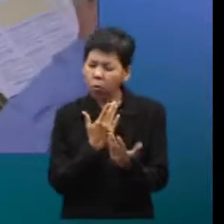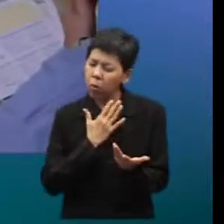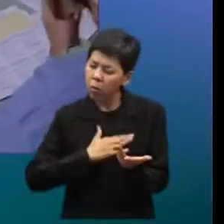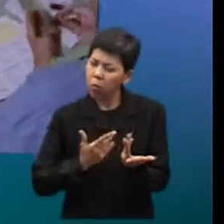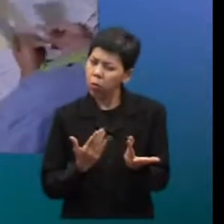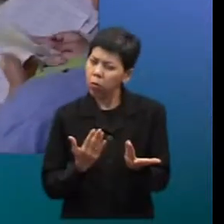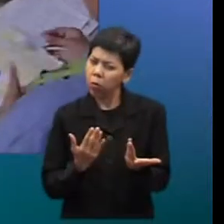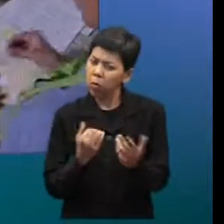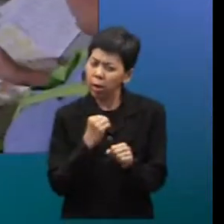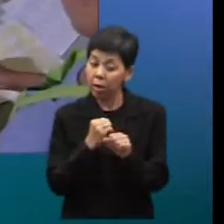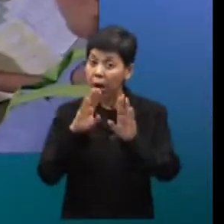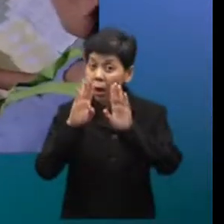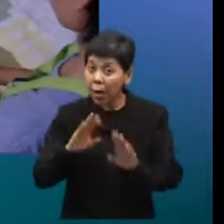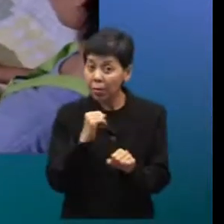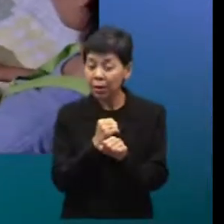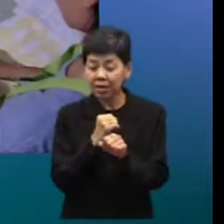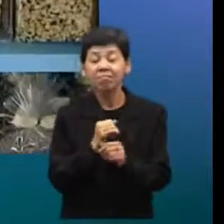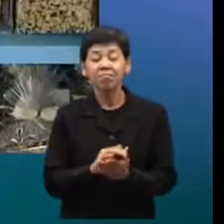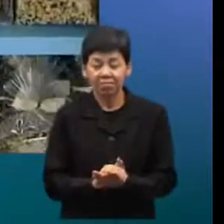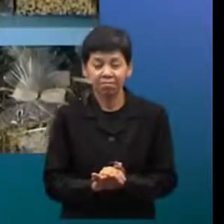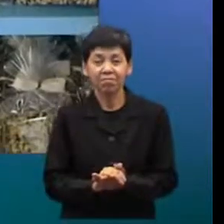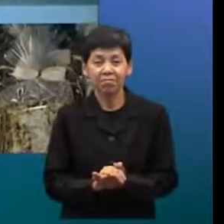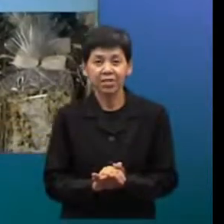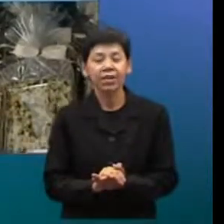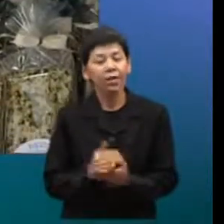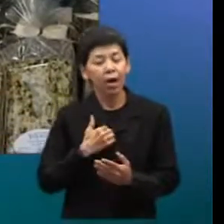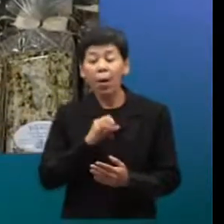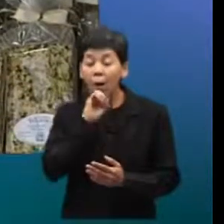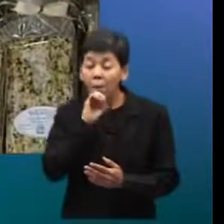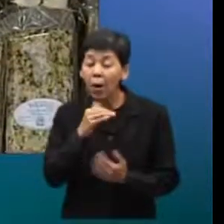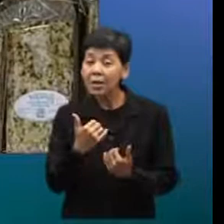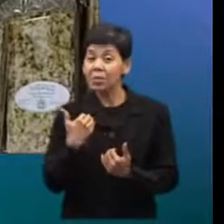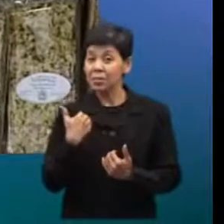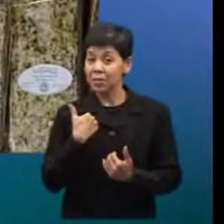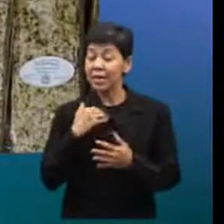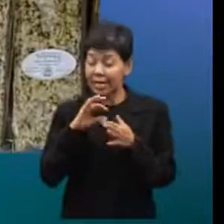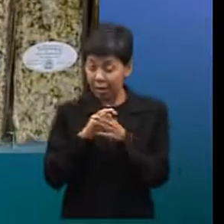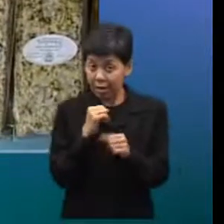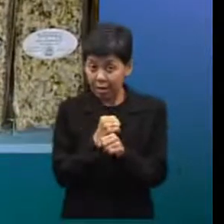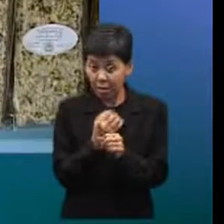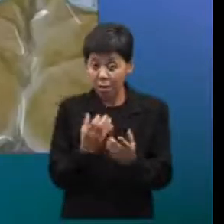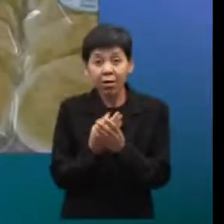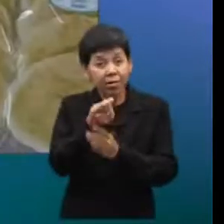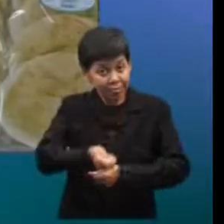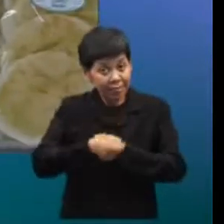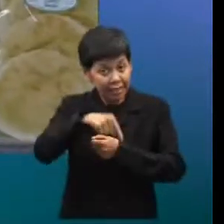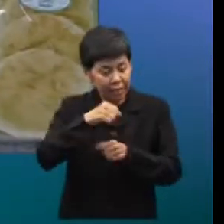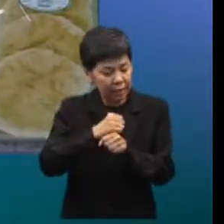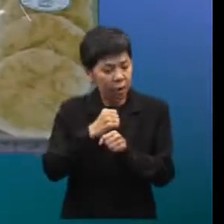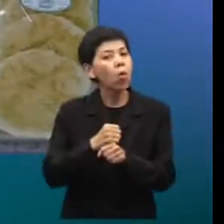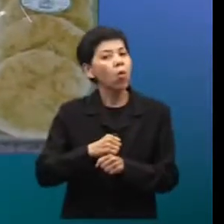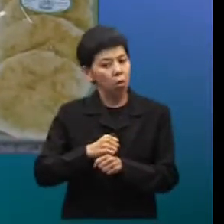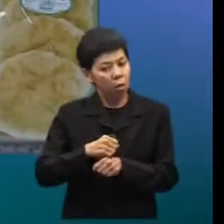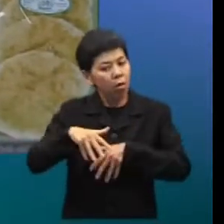สชาติและรูปแบบออกมาเช่นนี้คุณมนรัตน์บอกผมว่าที่ผลิตภัณฑ์จากไร่คุณมนเป็นที่ยอม